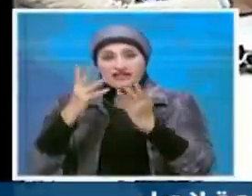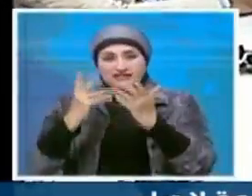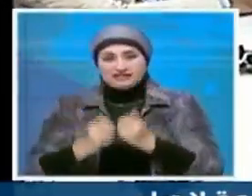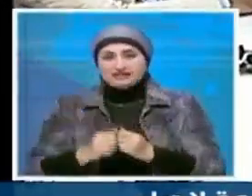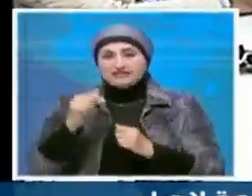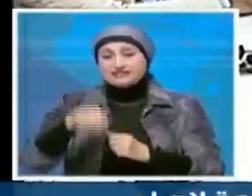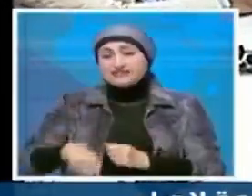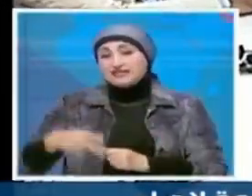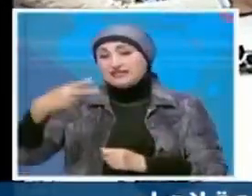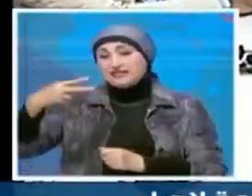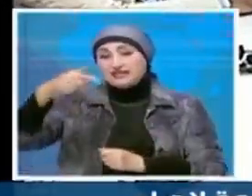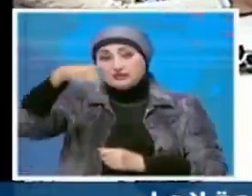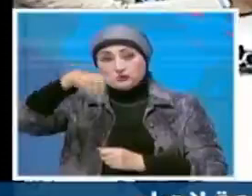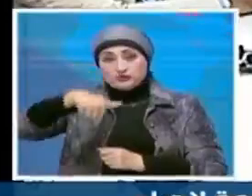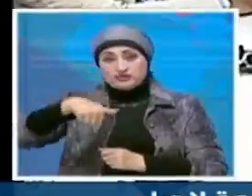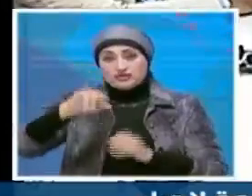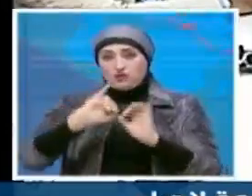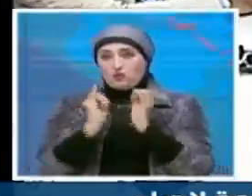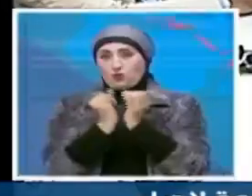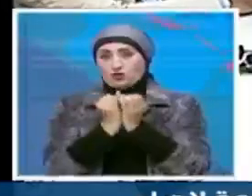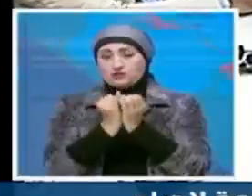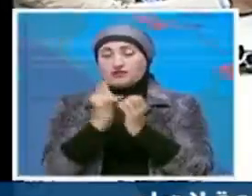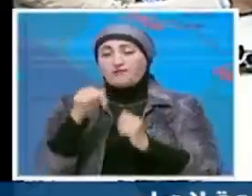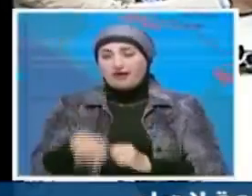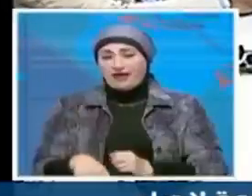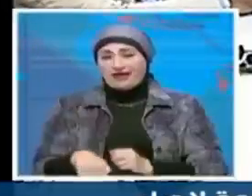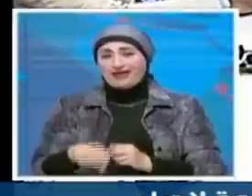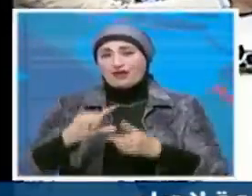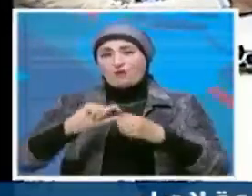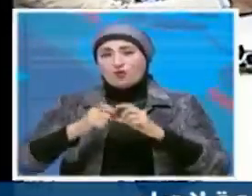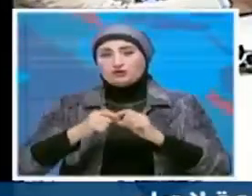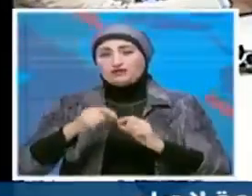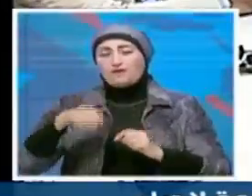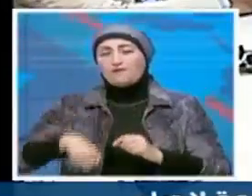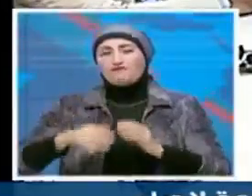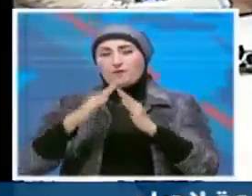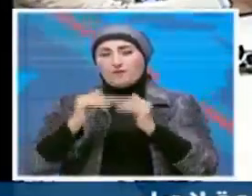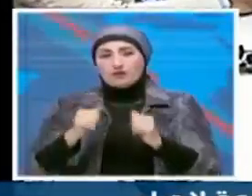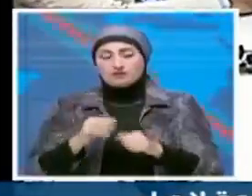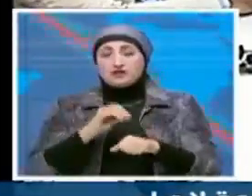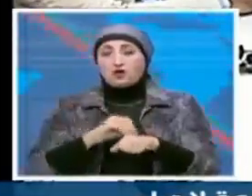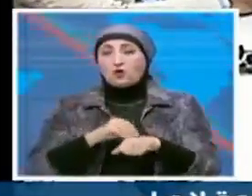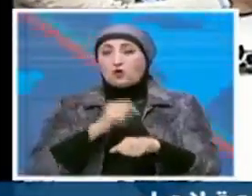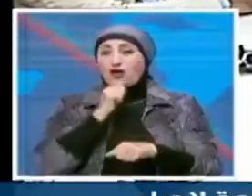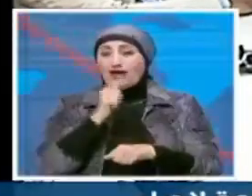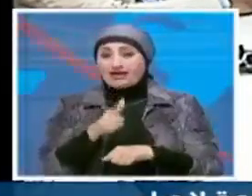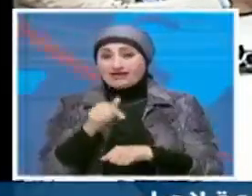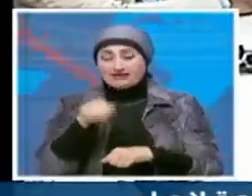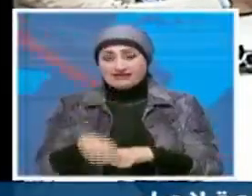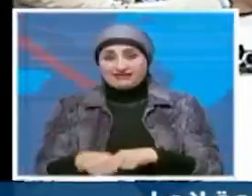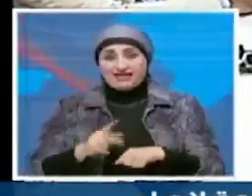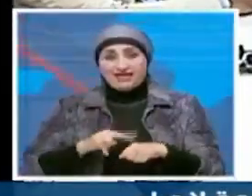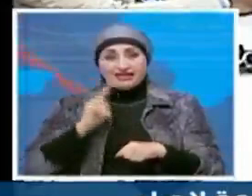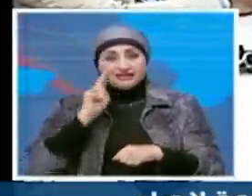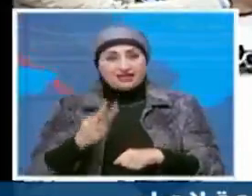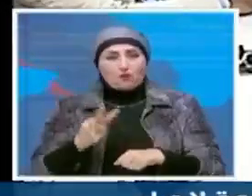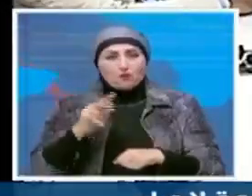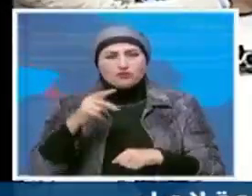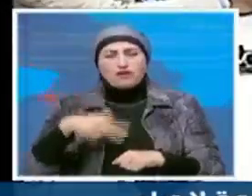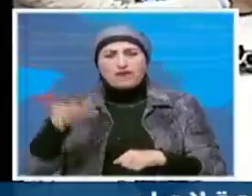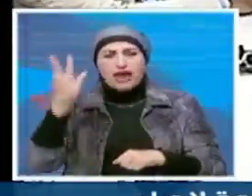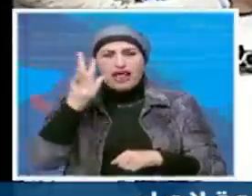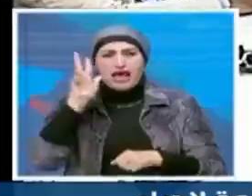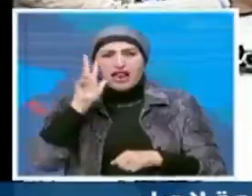الى جانب تسجيل 62 منظمه مجتمع مدني محليه كما اكد بن داري ان